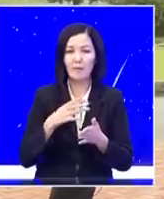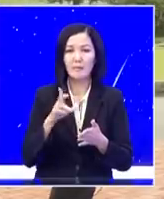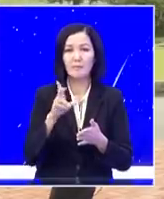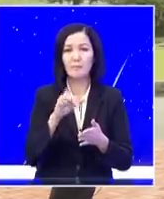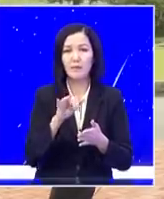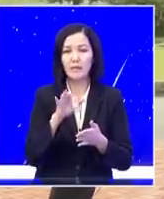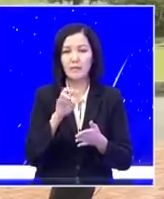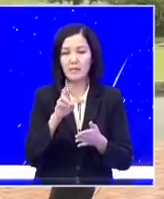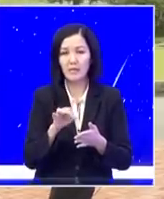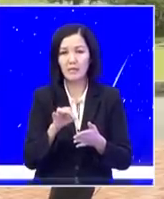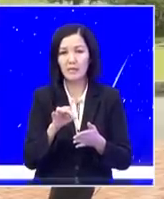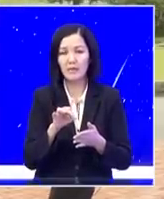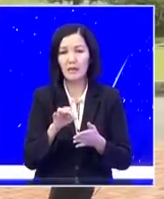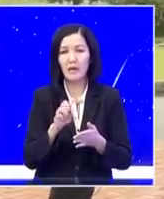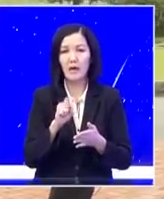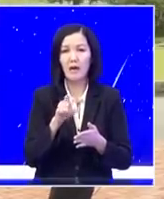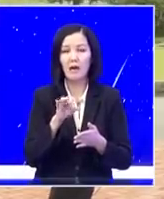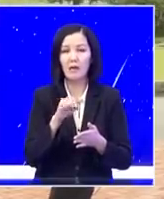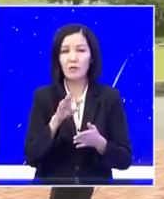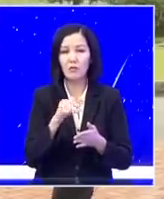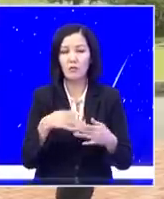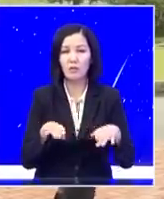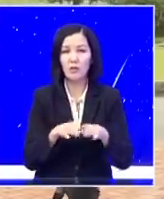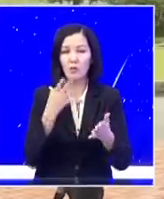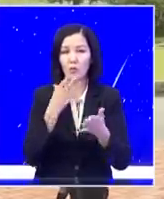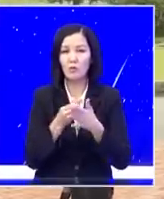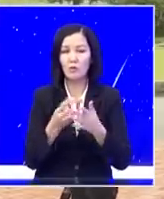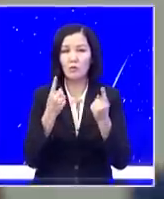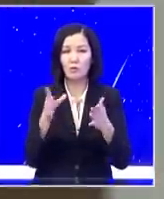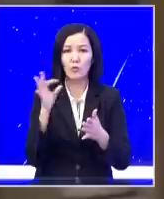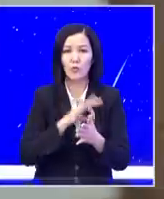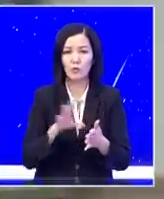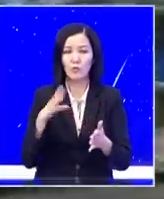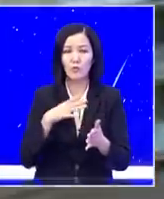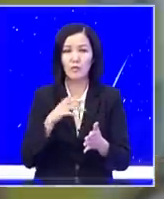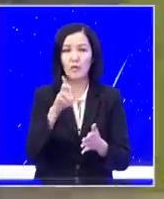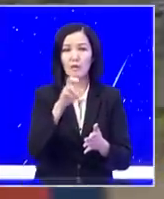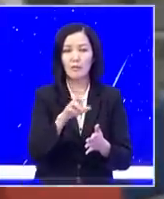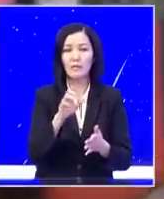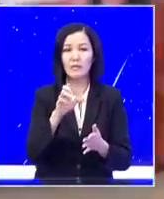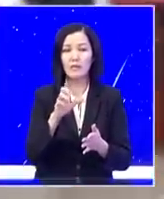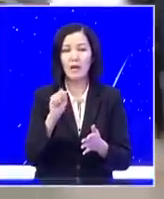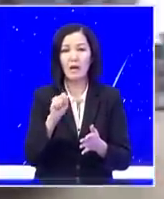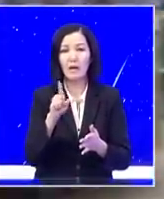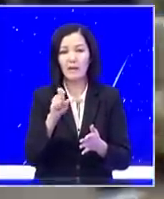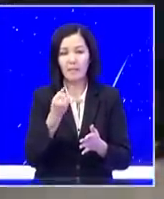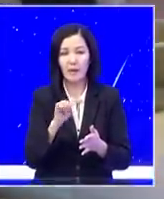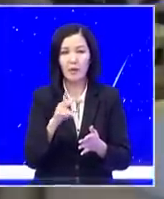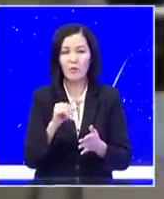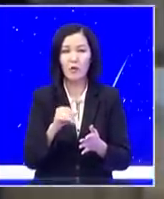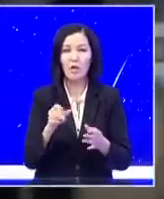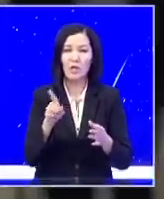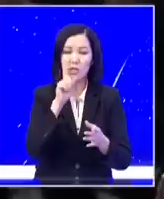бауырымыз ағартушы ретінде өзінің зор үлесін қосты. Бейсен Абайұлы жас ұрпақтың спортпен тұрақты